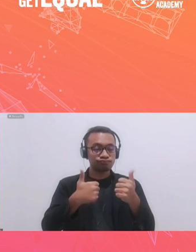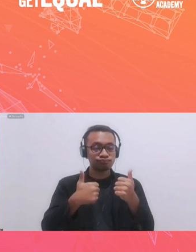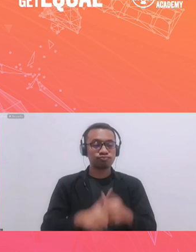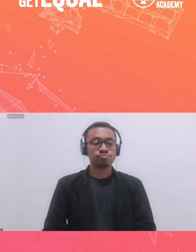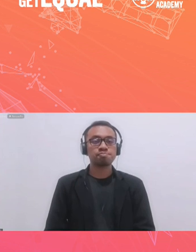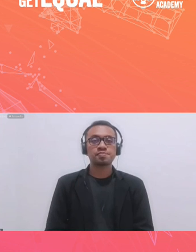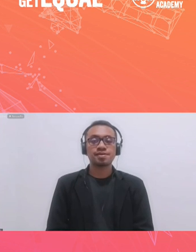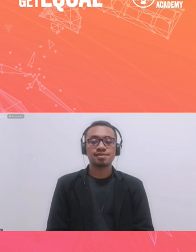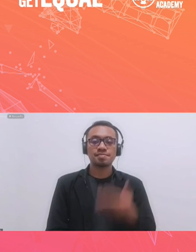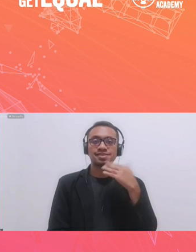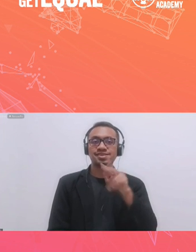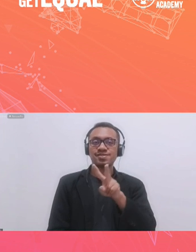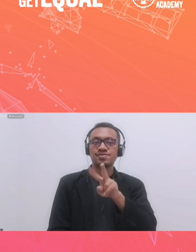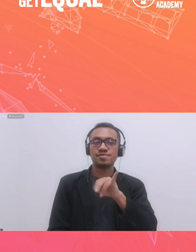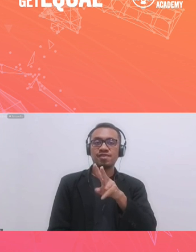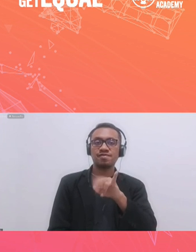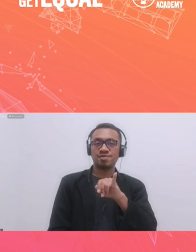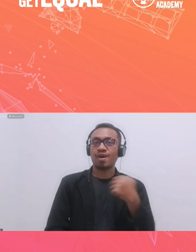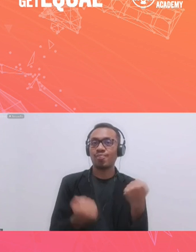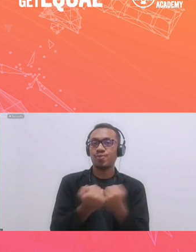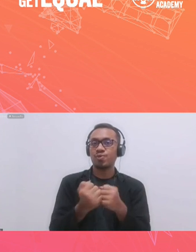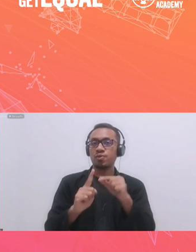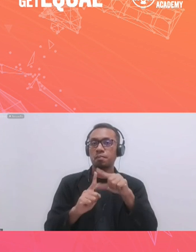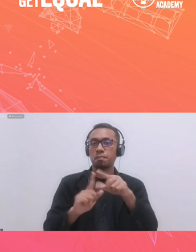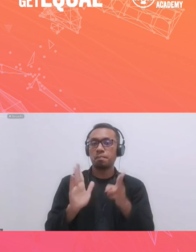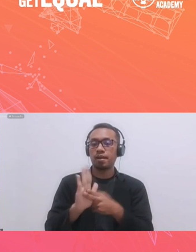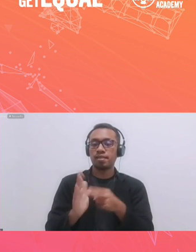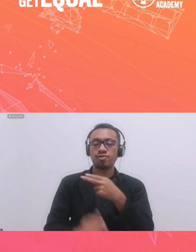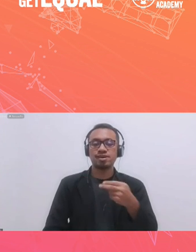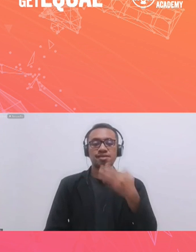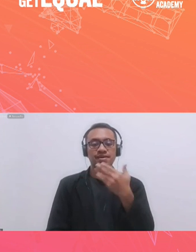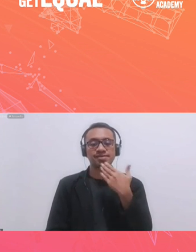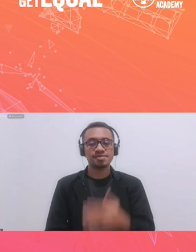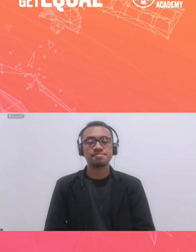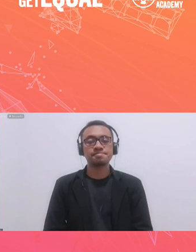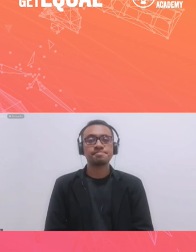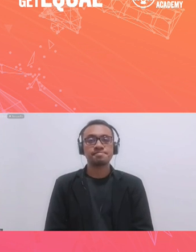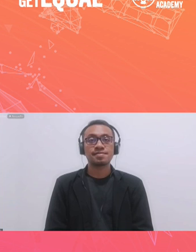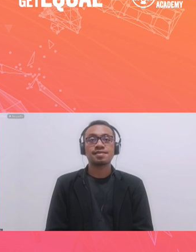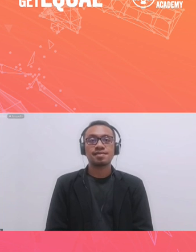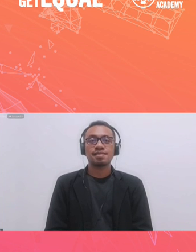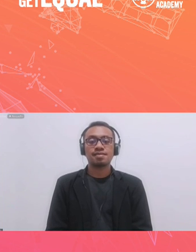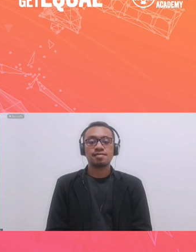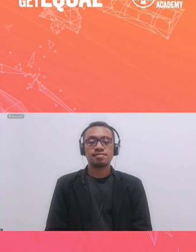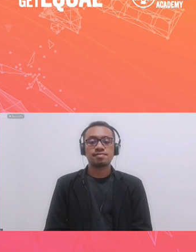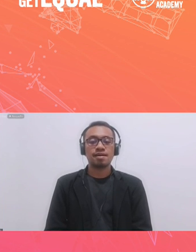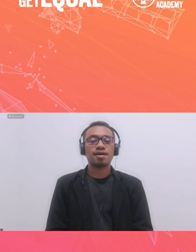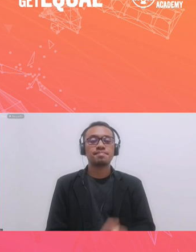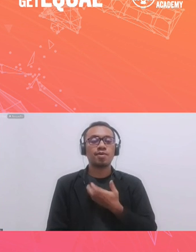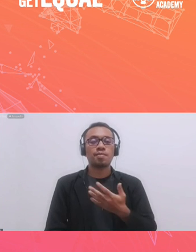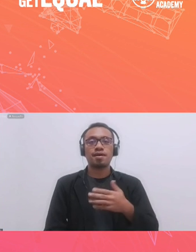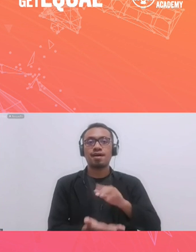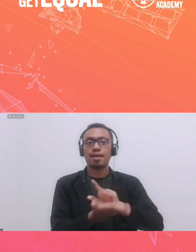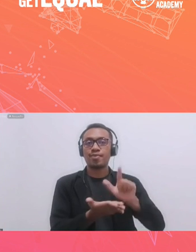terima kasih lagi sekali lagi ya buat dukungan terhadap Plan Indonesia. Untuk teman-teman yang ingin mengunduh laporan